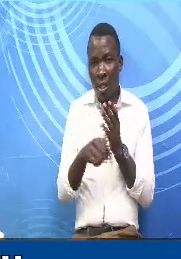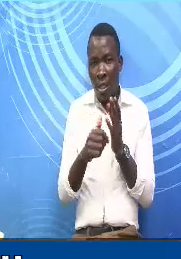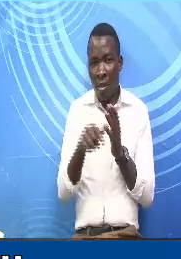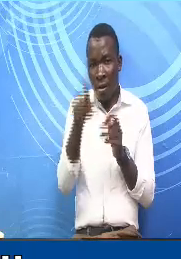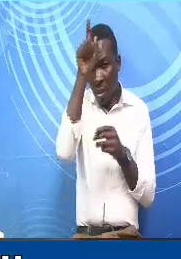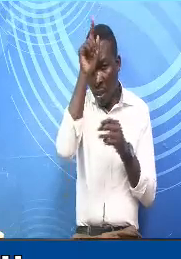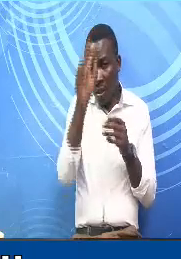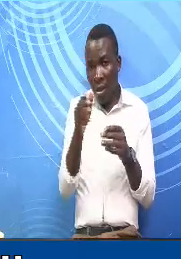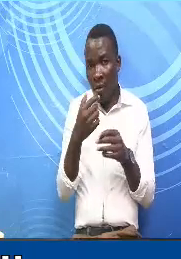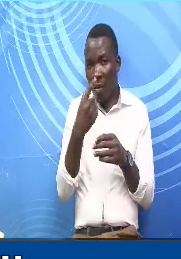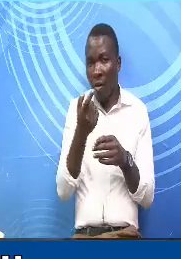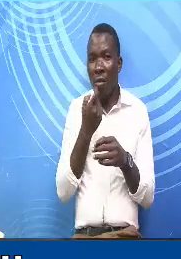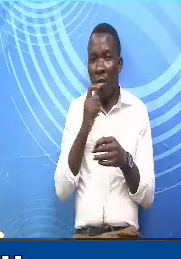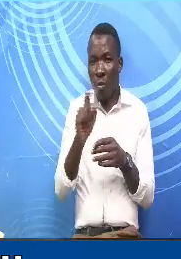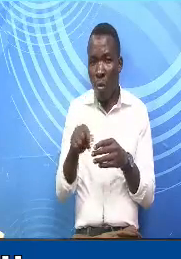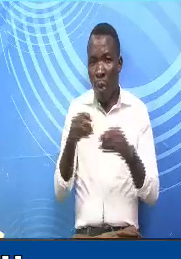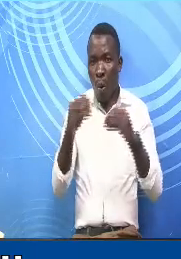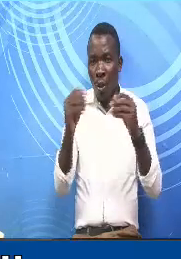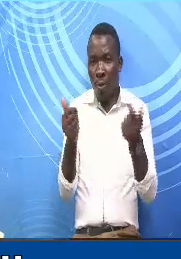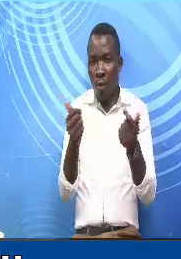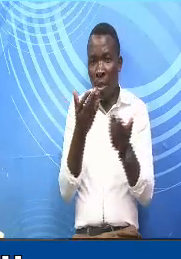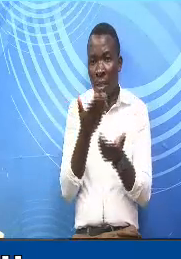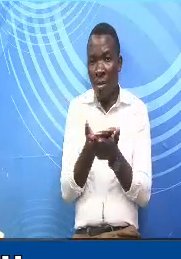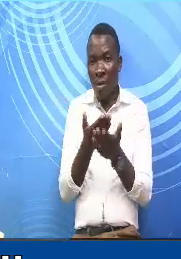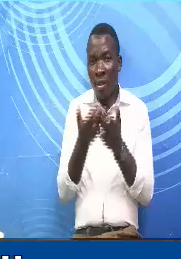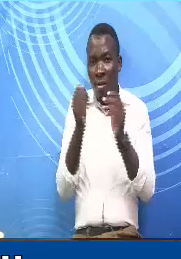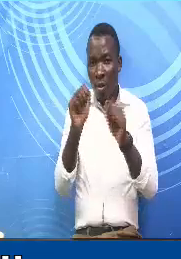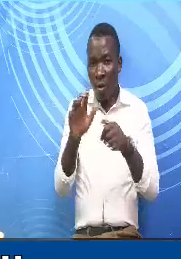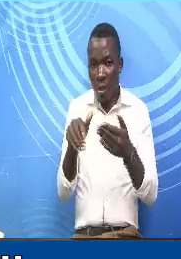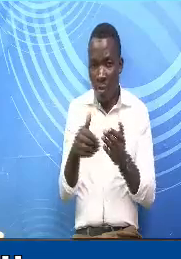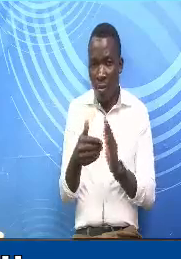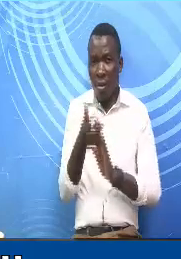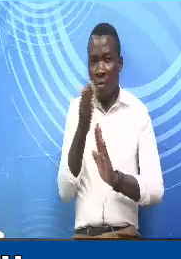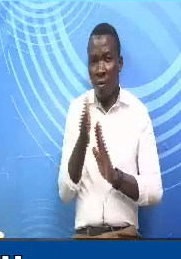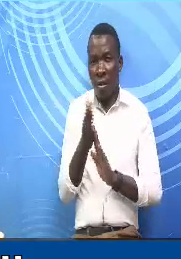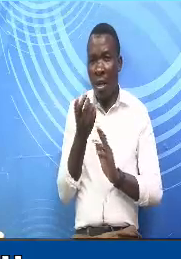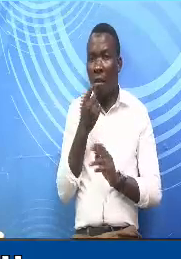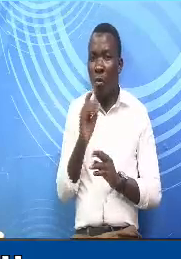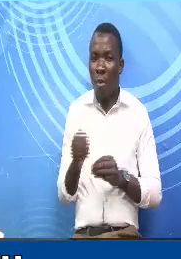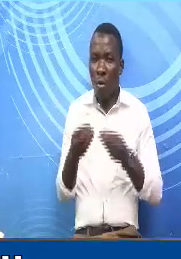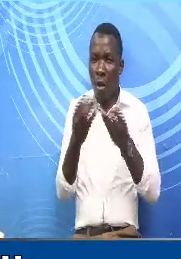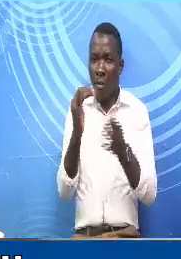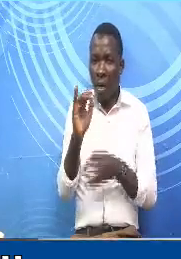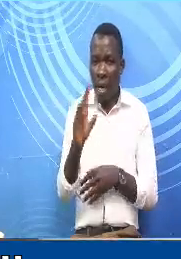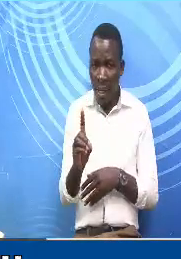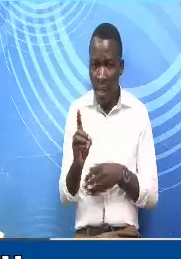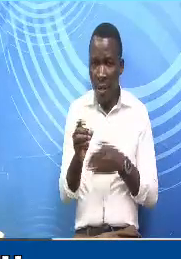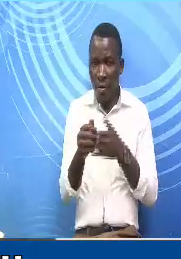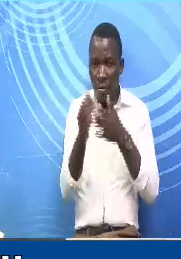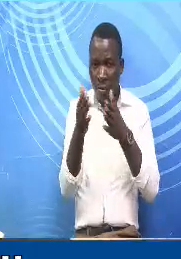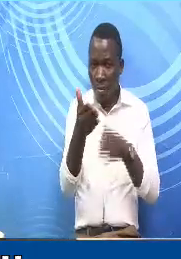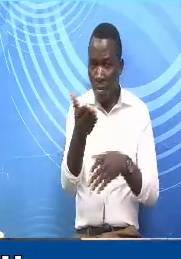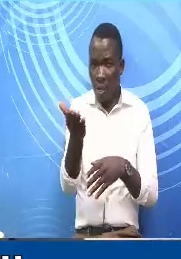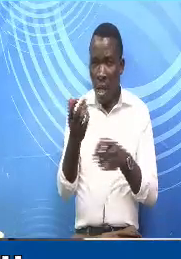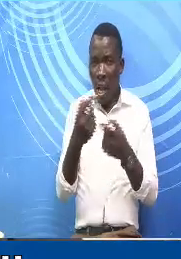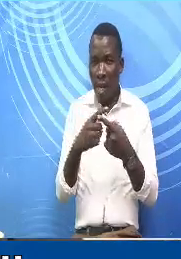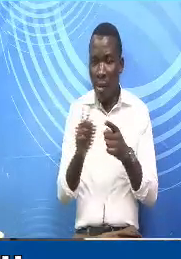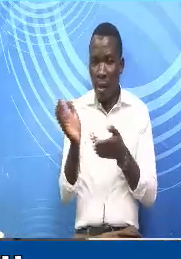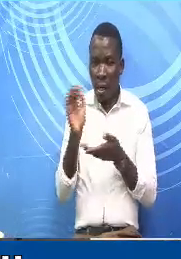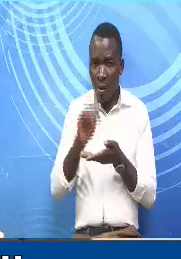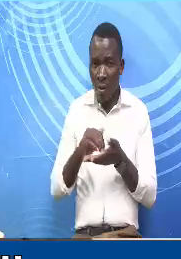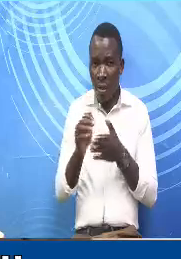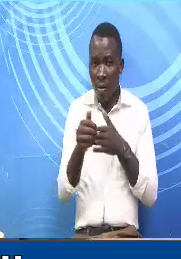cyakagombye gukemurwa ndetse agasaba ko ngo byanze bikunze mu maguru mashya agomba guhabwa indangamuntu ye n'ubu buyobozi ariko nanone